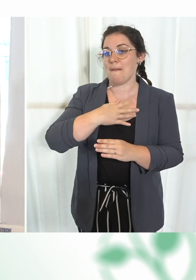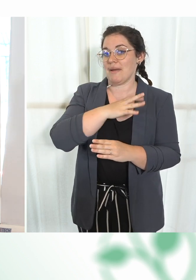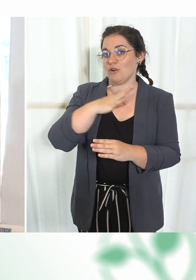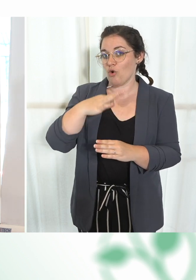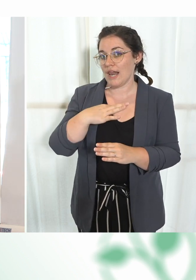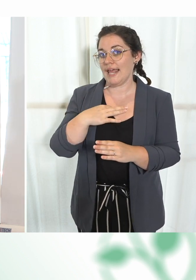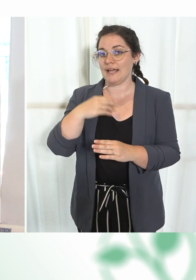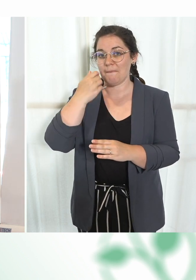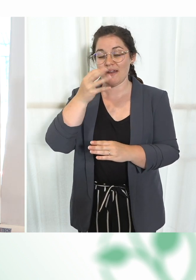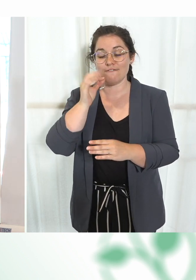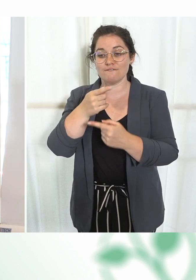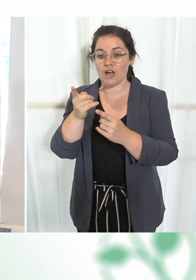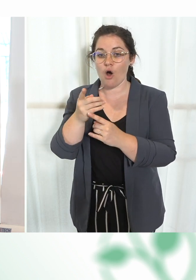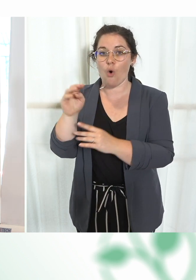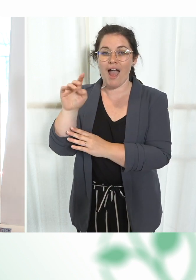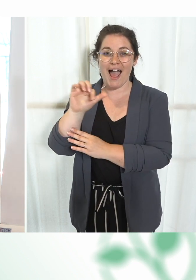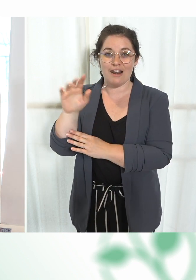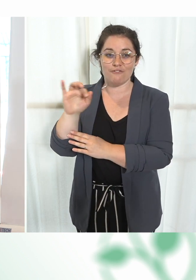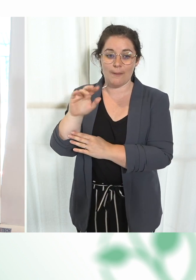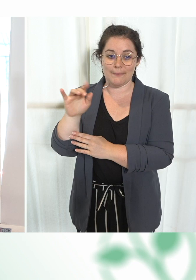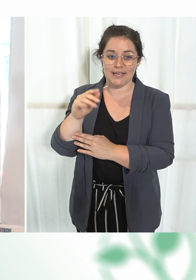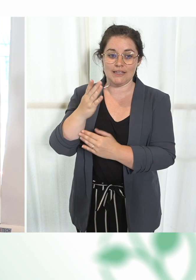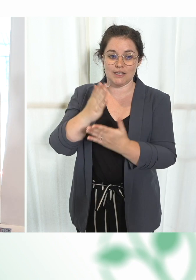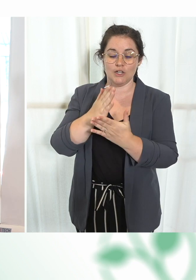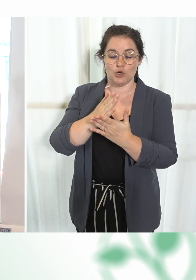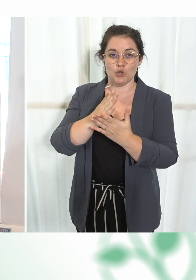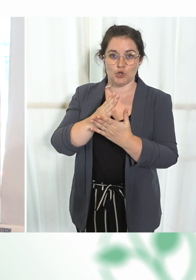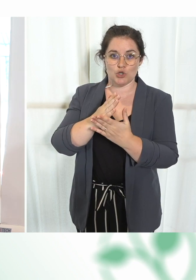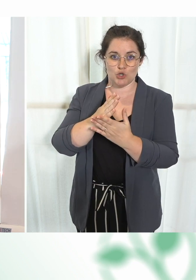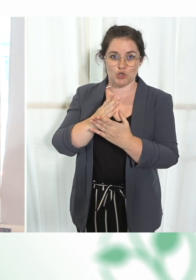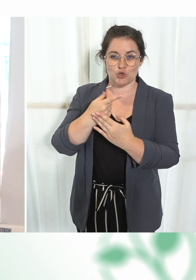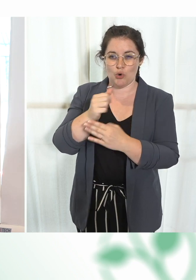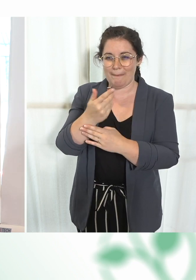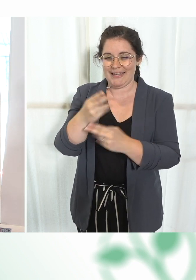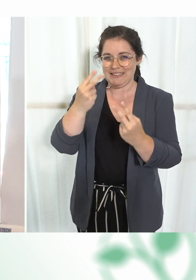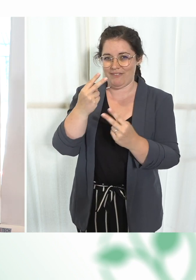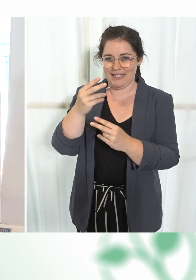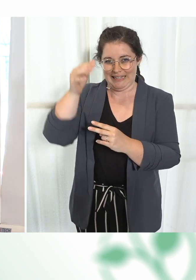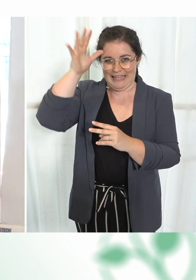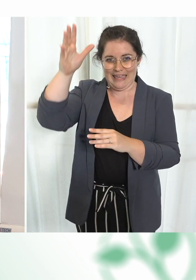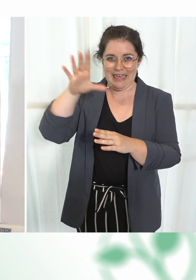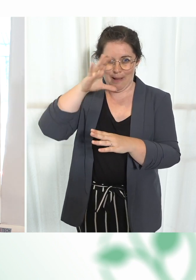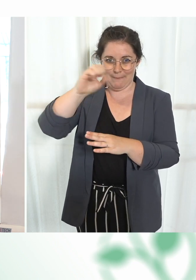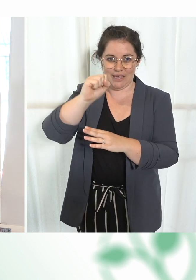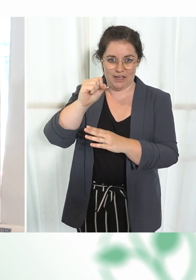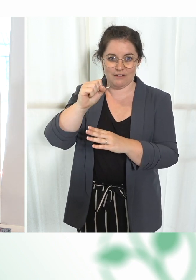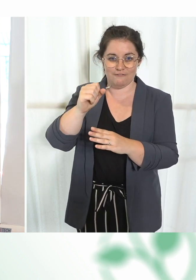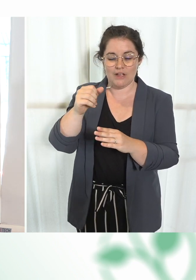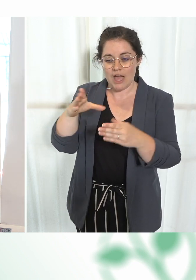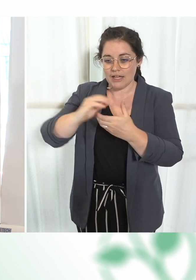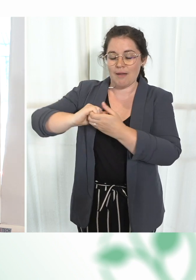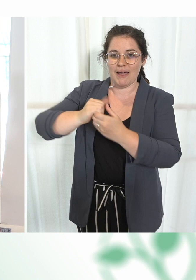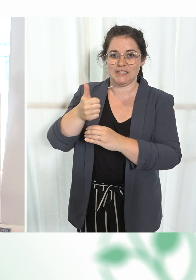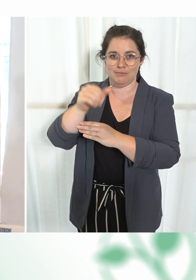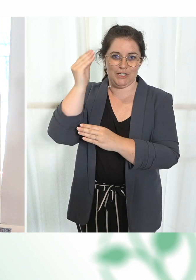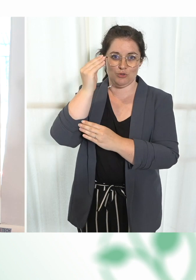Kollegen und Kolleginnen, wir haben ein Alphabet auch bei uns schon eingespült für die wichtigsten IKEA-Begriffe, wo wir gemeinsam dazulernen. Und der